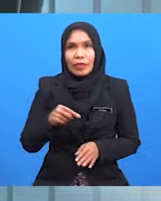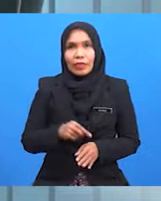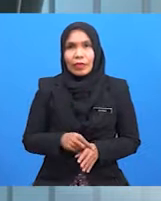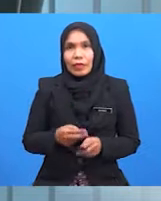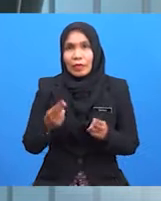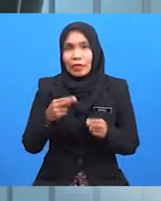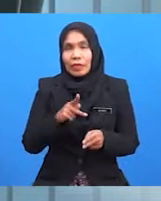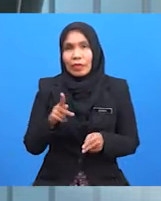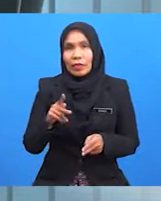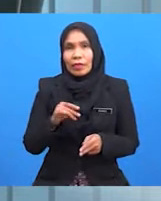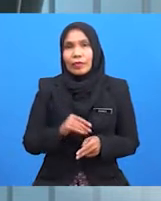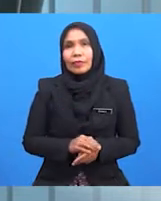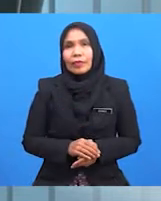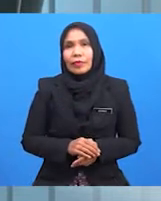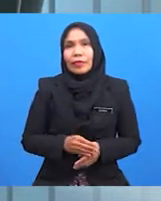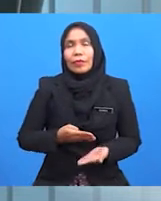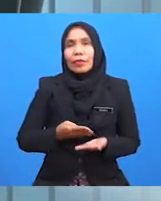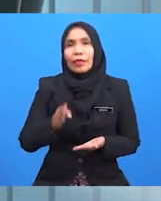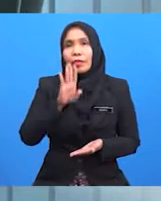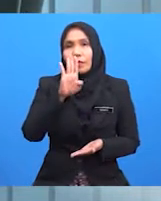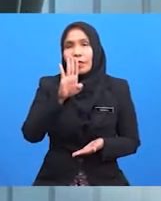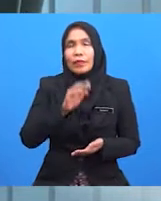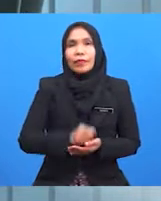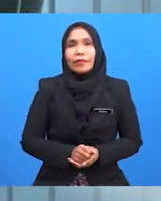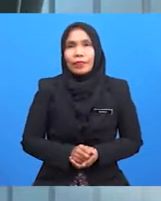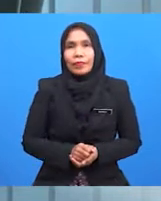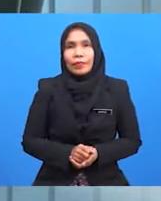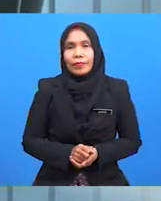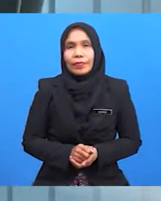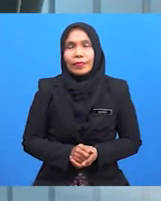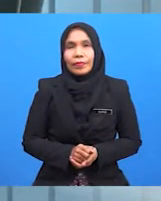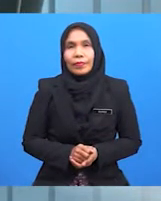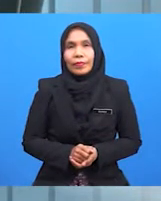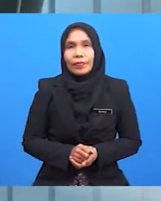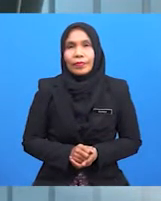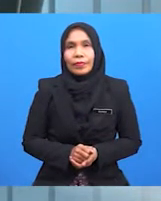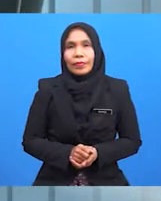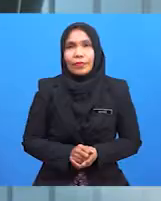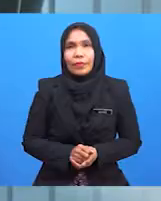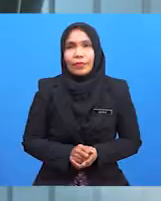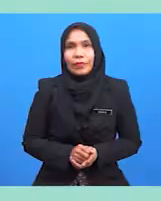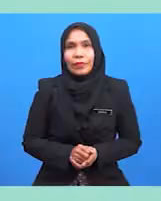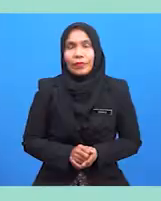memberi 4 huraian dalam jawapan murid mengikut kehendak soalan.